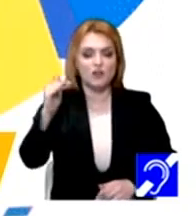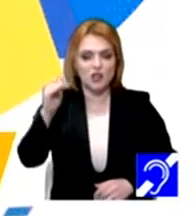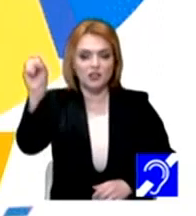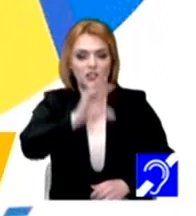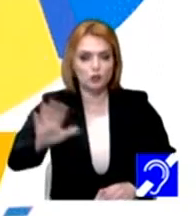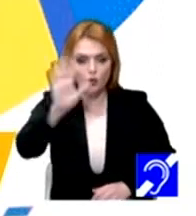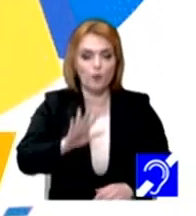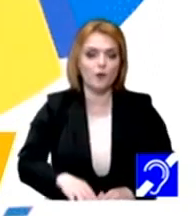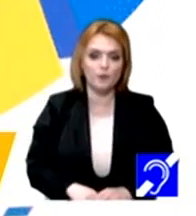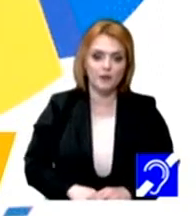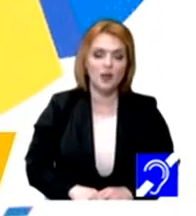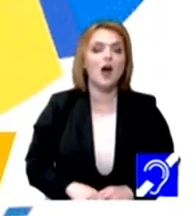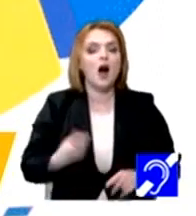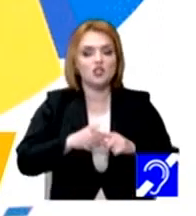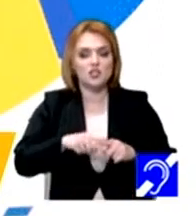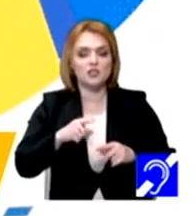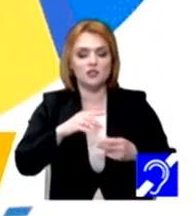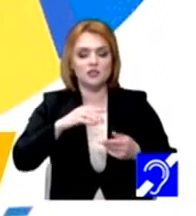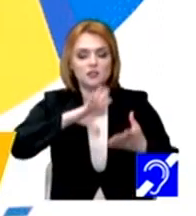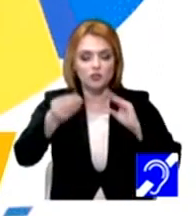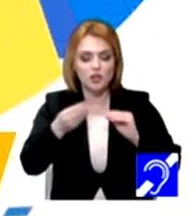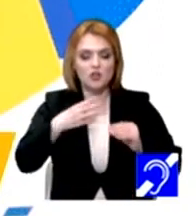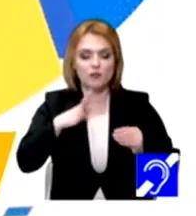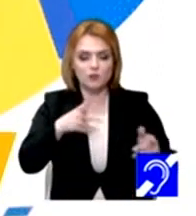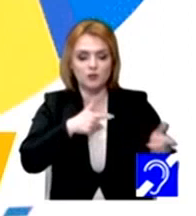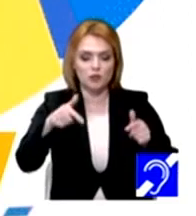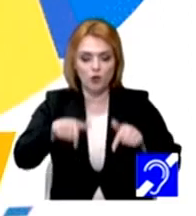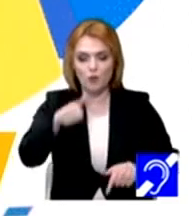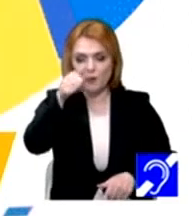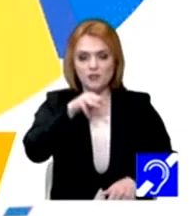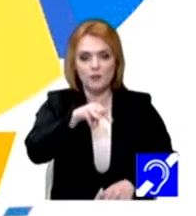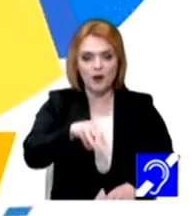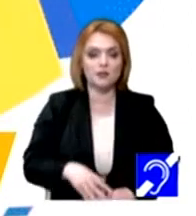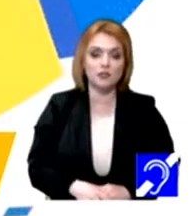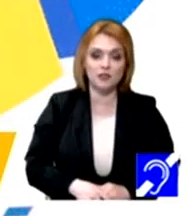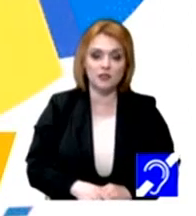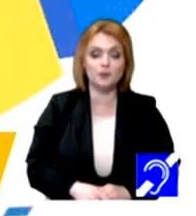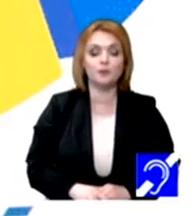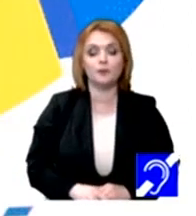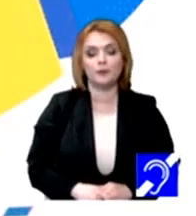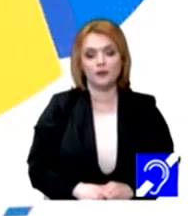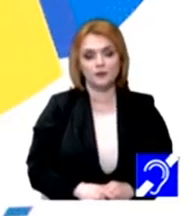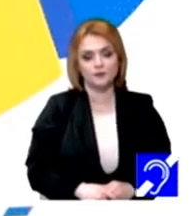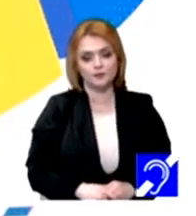3-5 martie 2022 pe un eșantion de 539 de respondenți, iar marja de eroare este